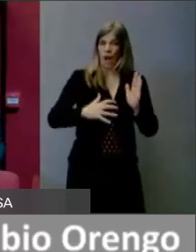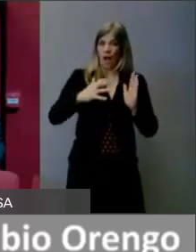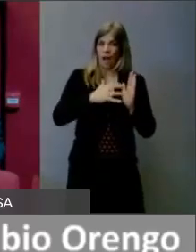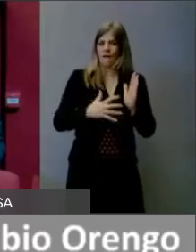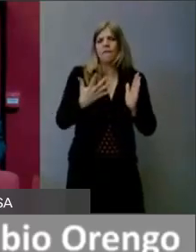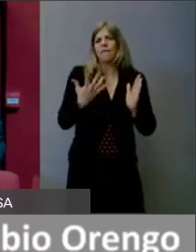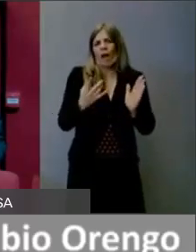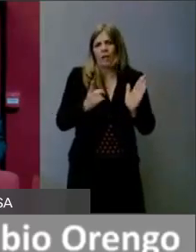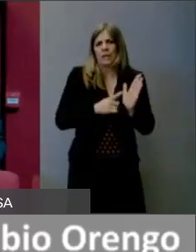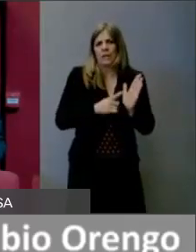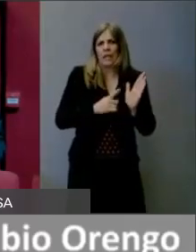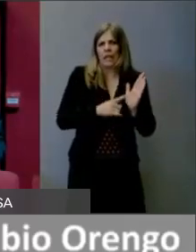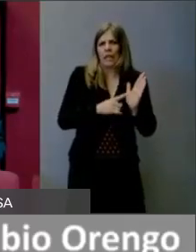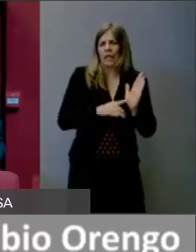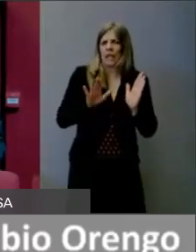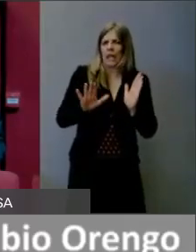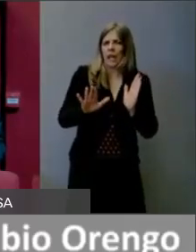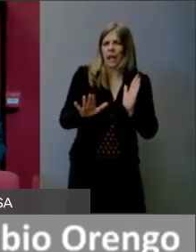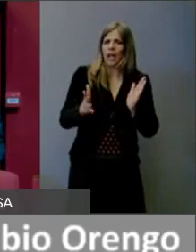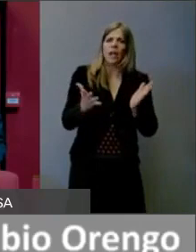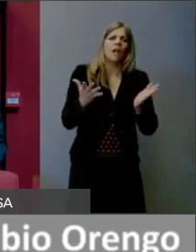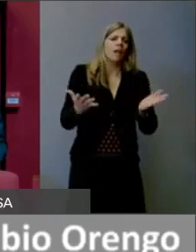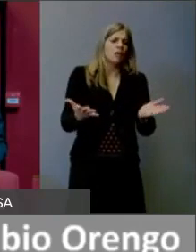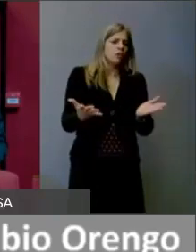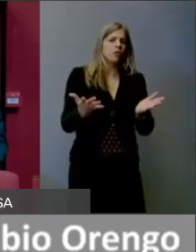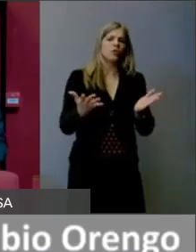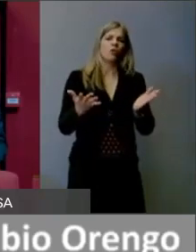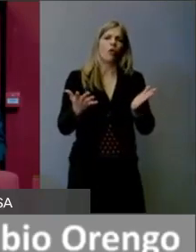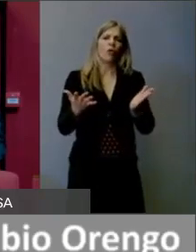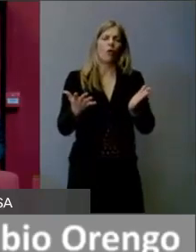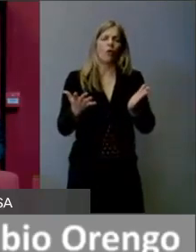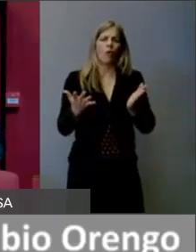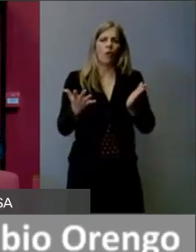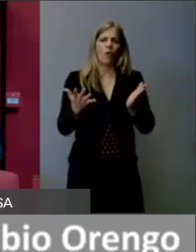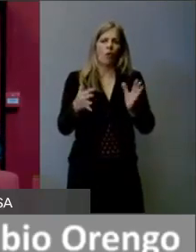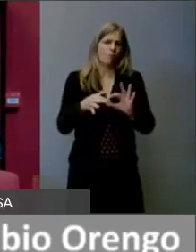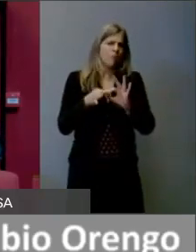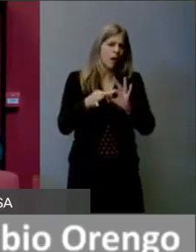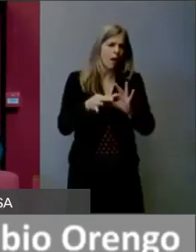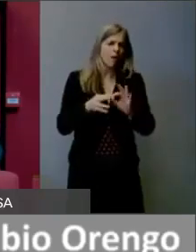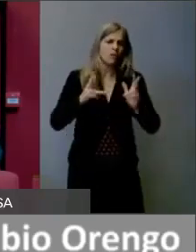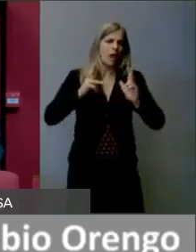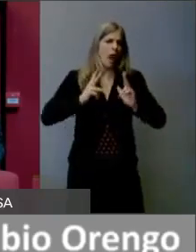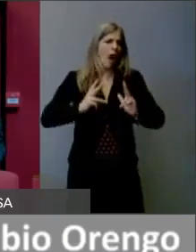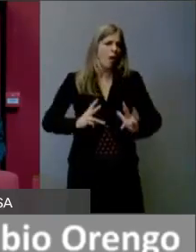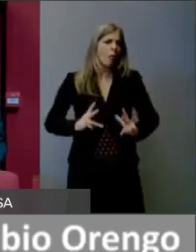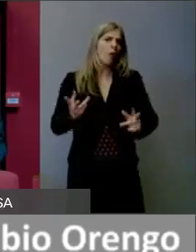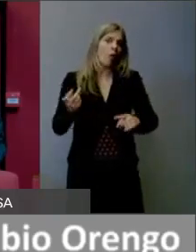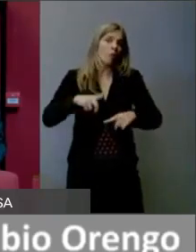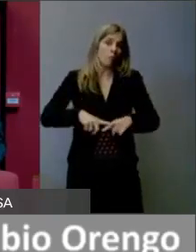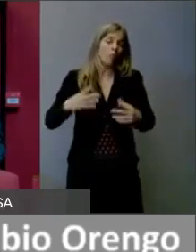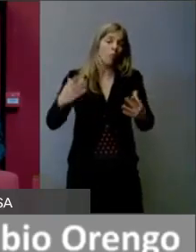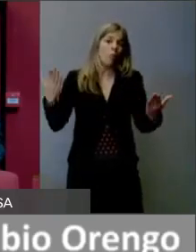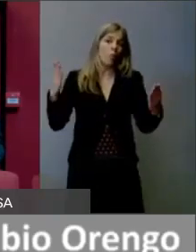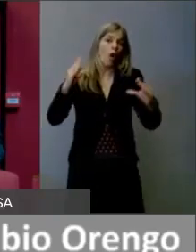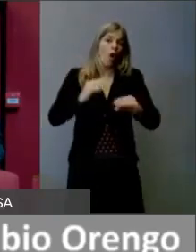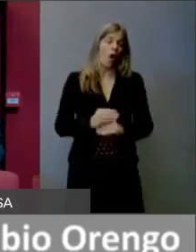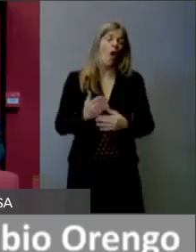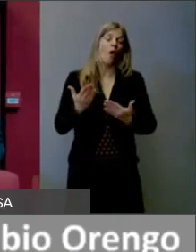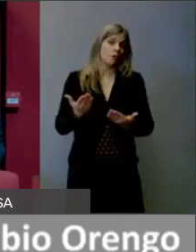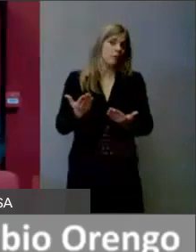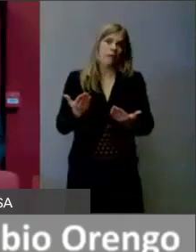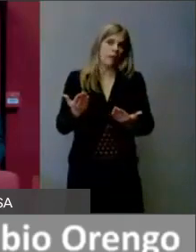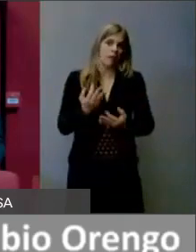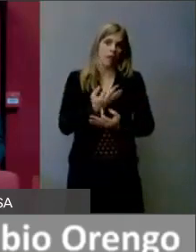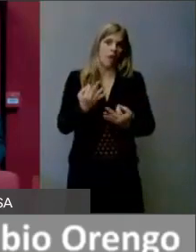cava di Montanasco avere la possibilità, soprattutto di notte, di poter